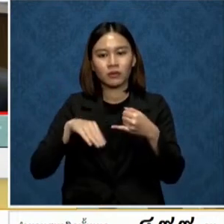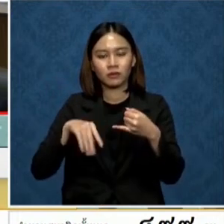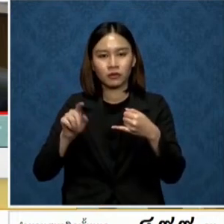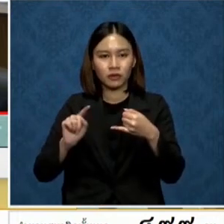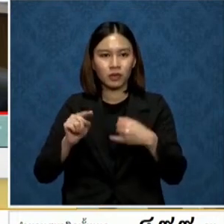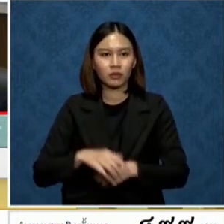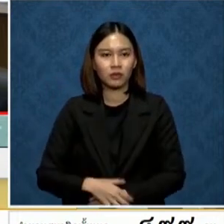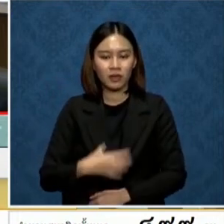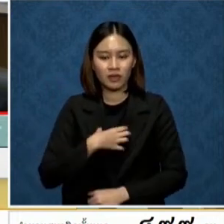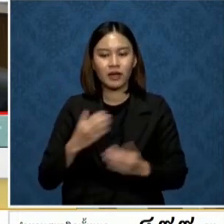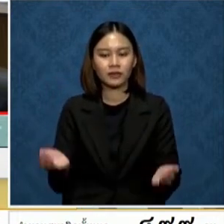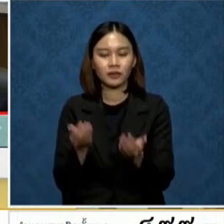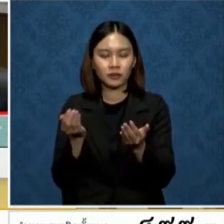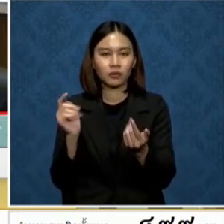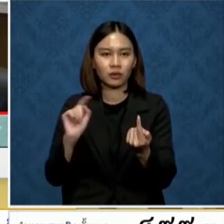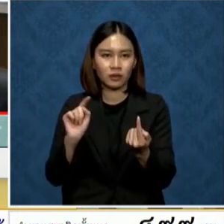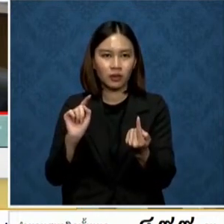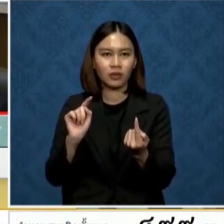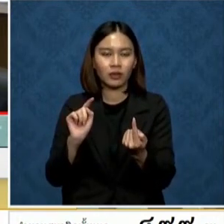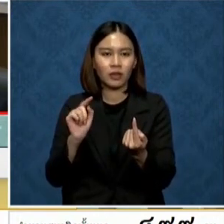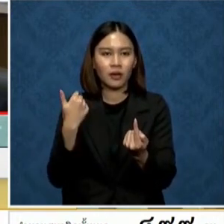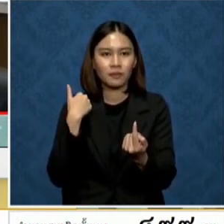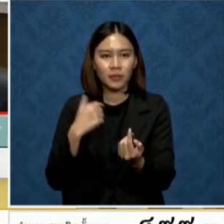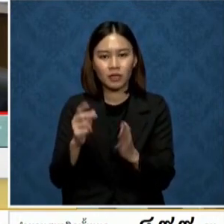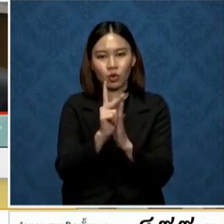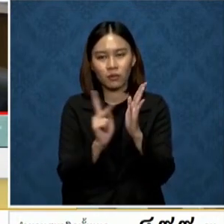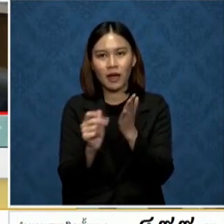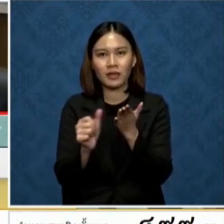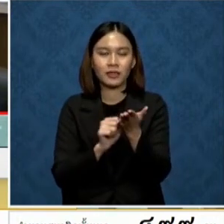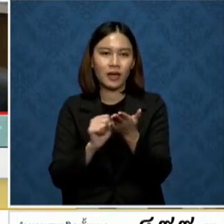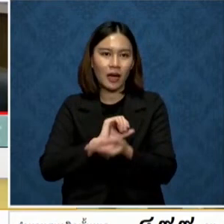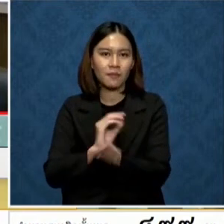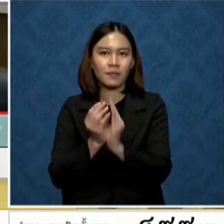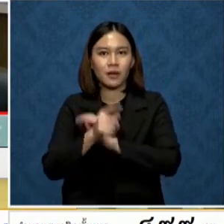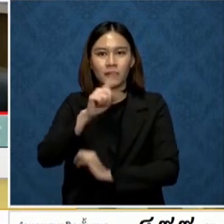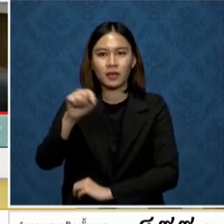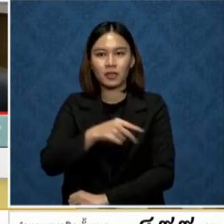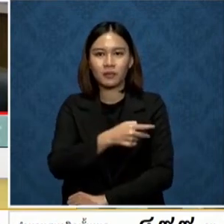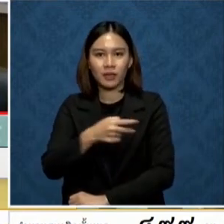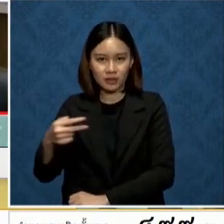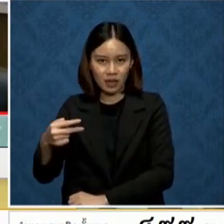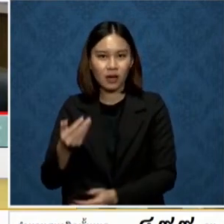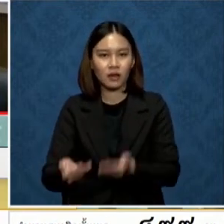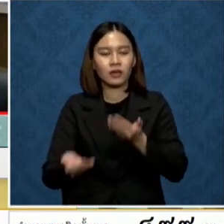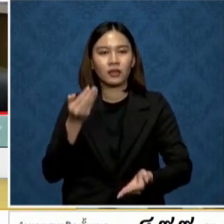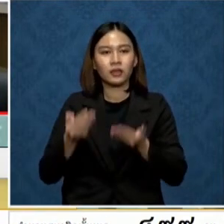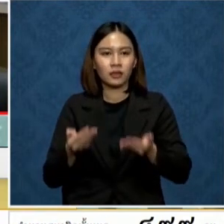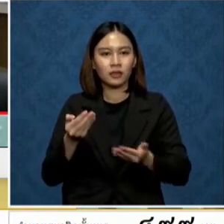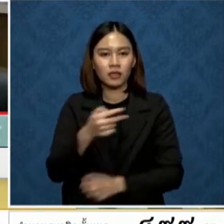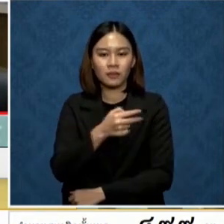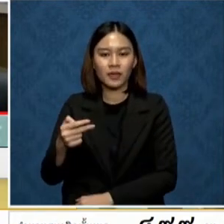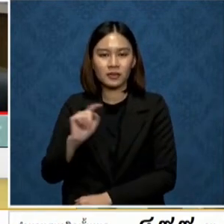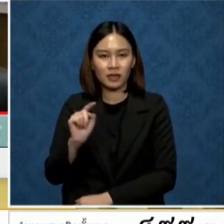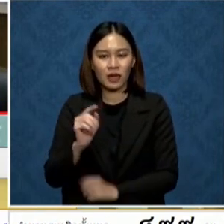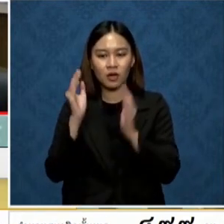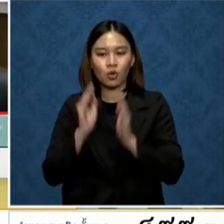คะดิฉันอยากสนับสนุนนะคะให้มีการแปลกฎหมายค่ะเป็นภาษาอังกฤษหรืออาจจะเป็นภาษาที่